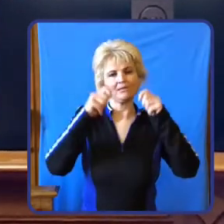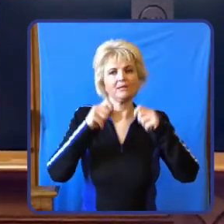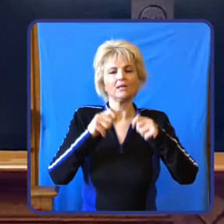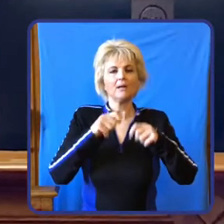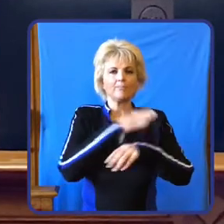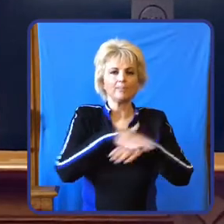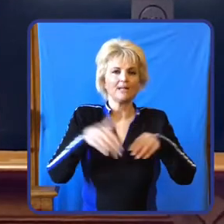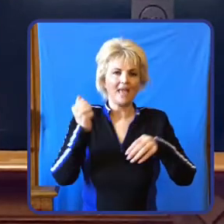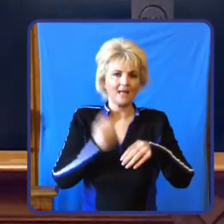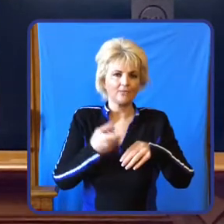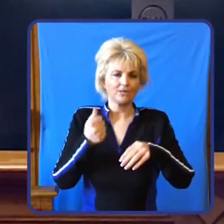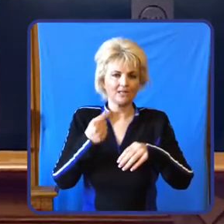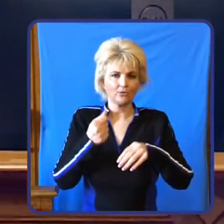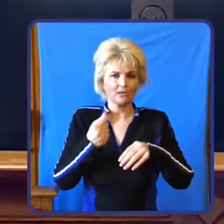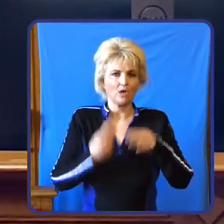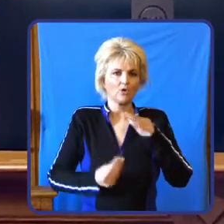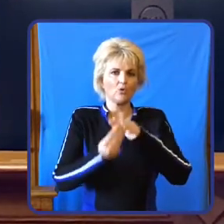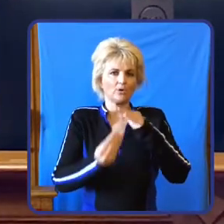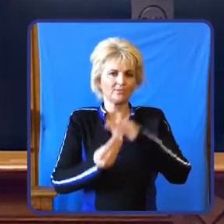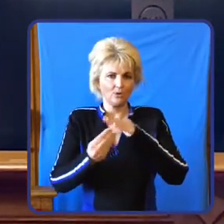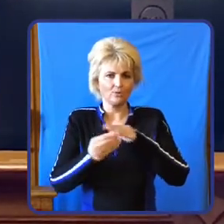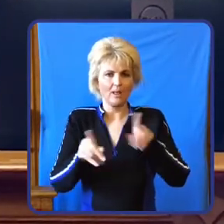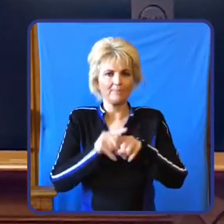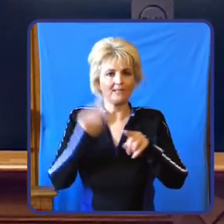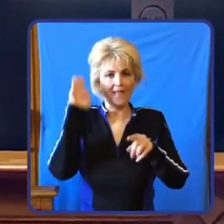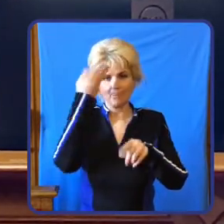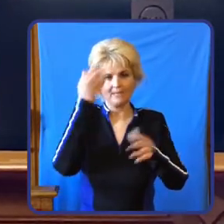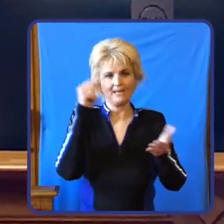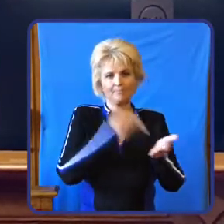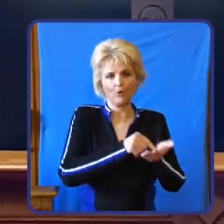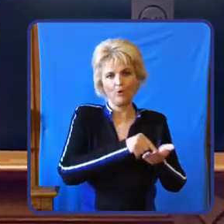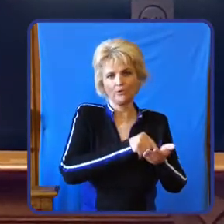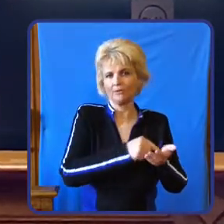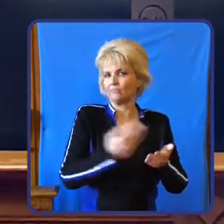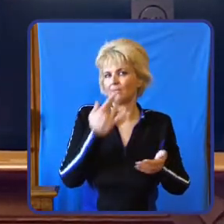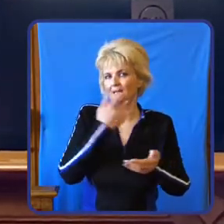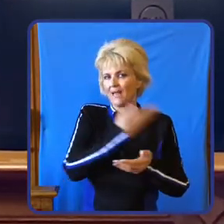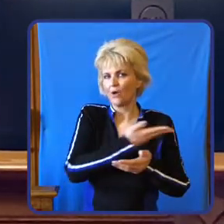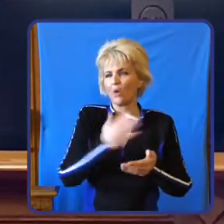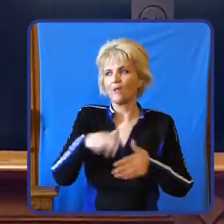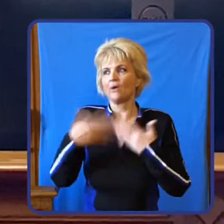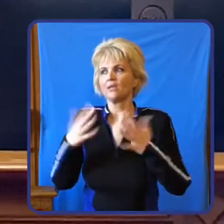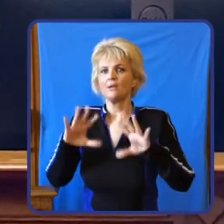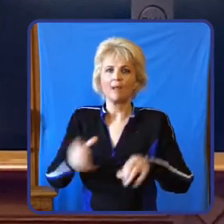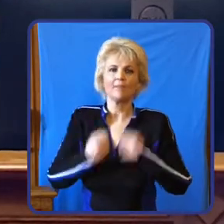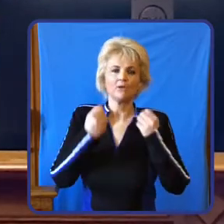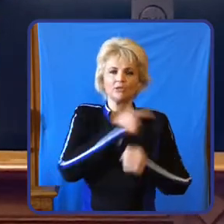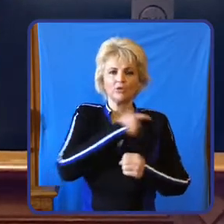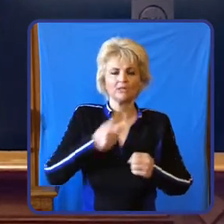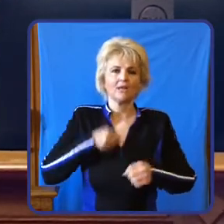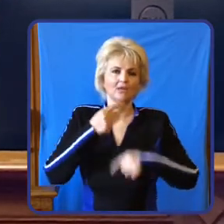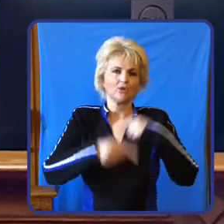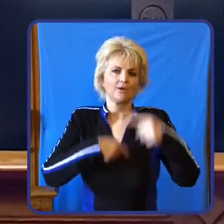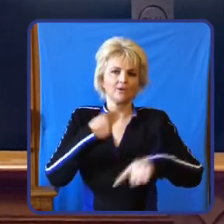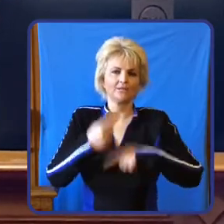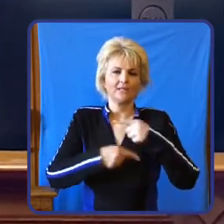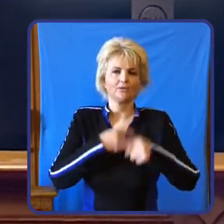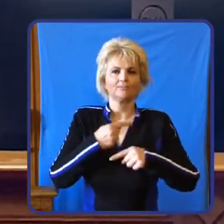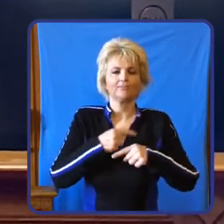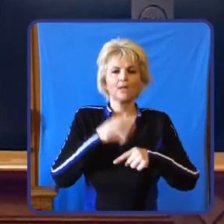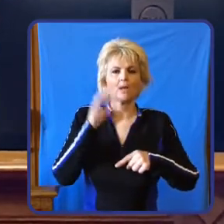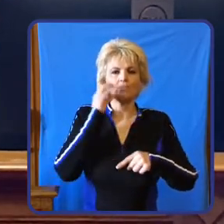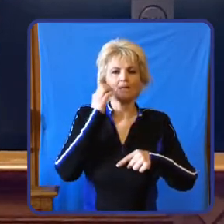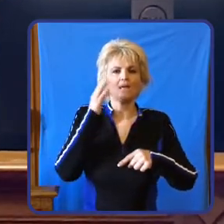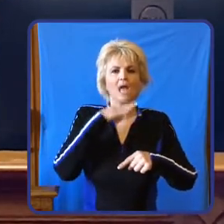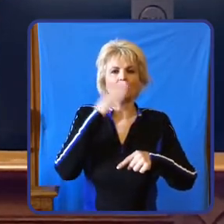építünk milliárdokért korrupciógyanúsan, mint az emlékpont például. vagy megmentjük a szocialista hagyatékunkat, ugye a BFMK